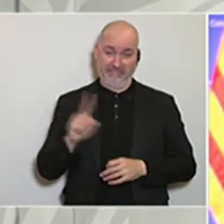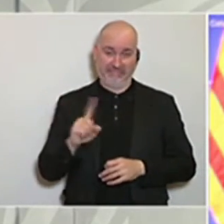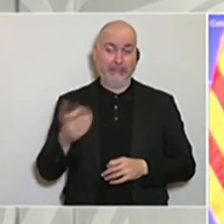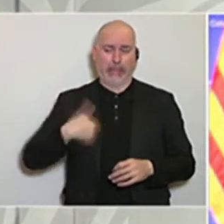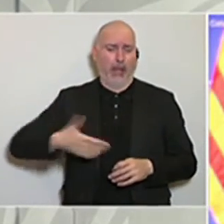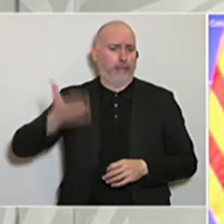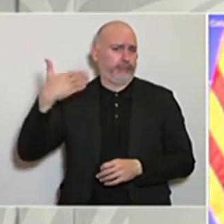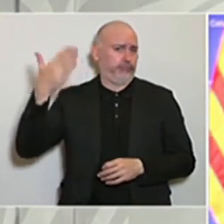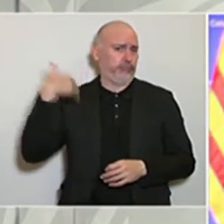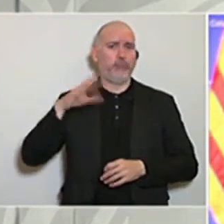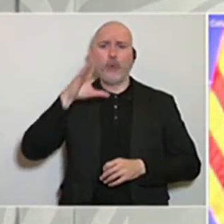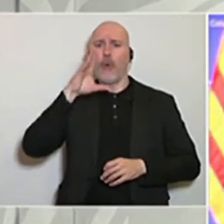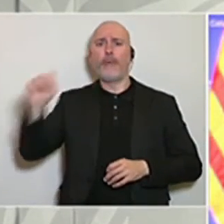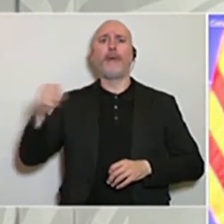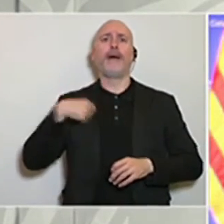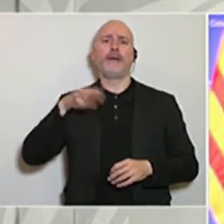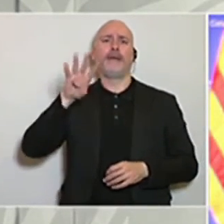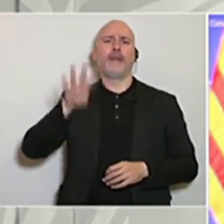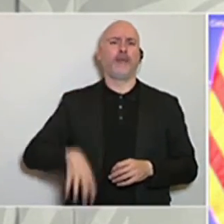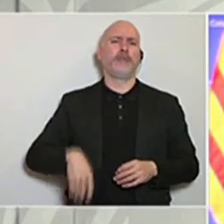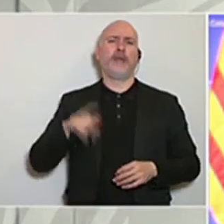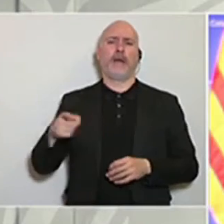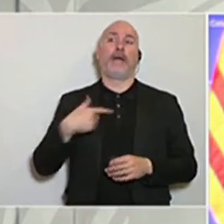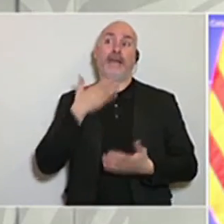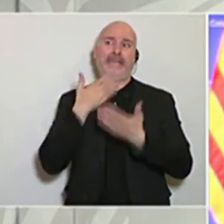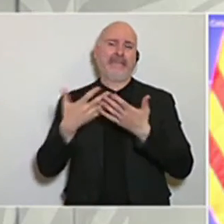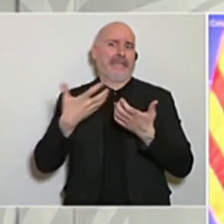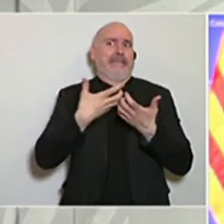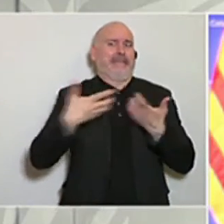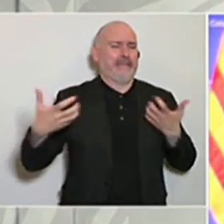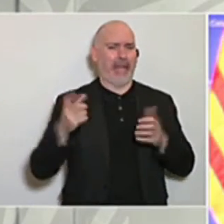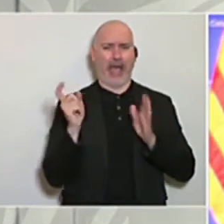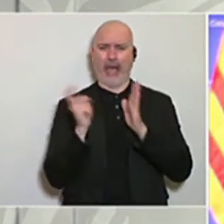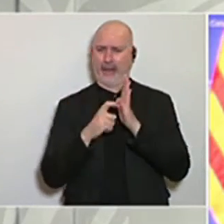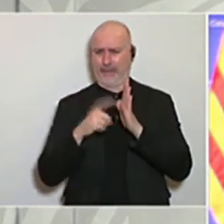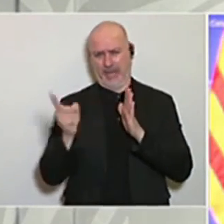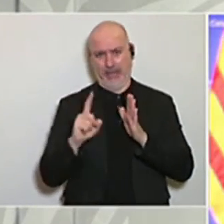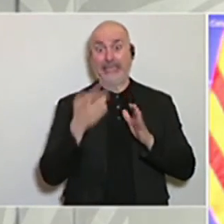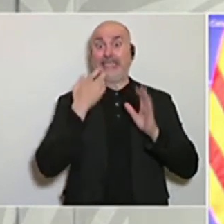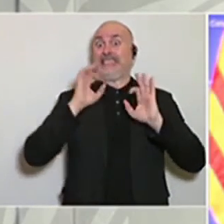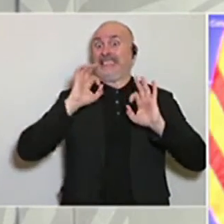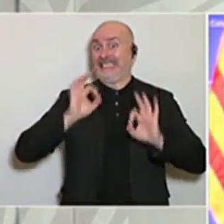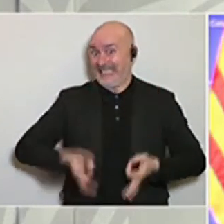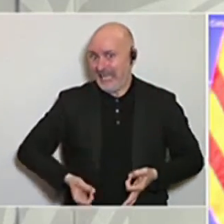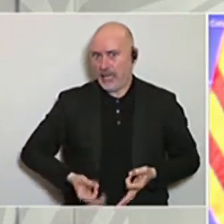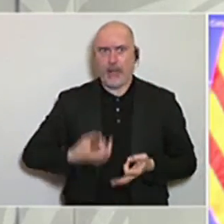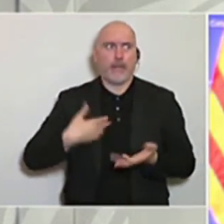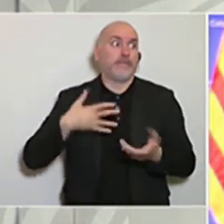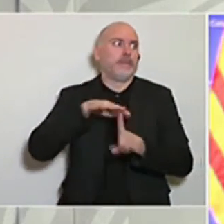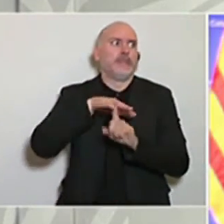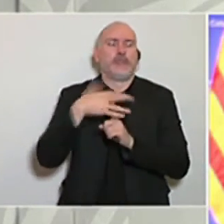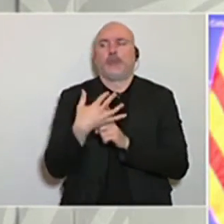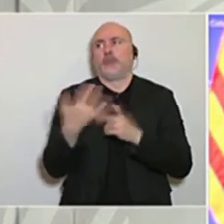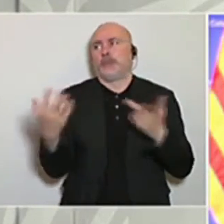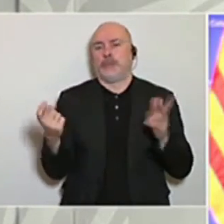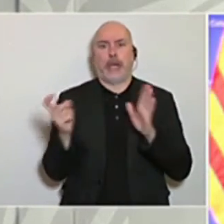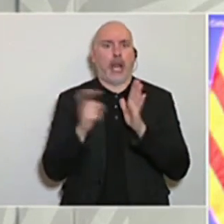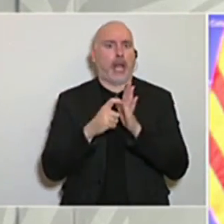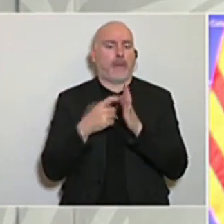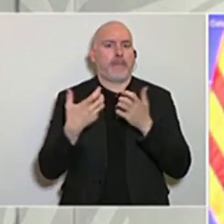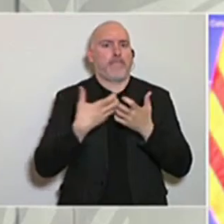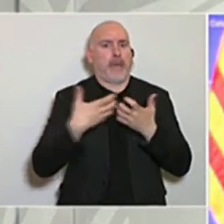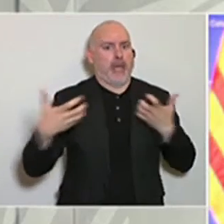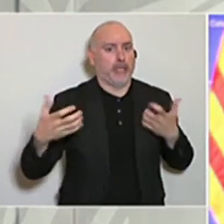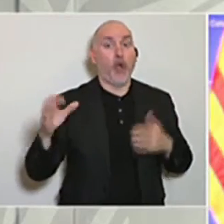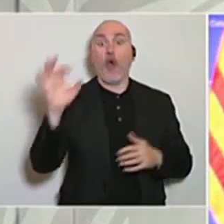Govern de Catalunya demanem que no s'allargui aquest estat d'alarma o en tot cas que si s'ha d'allargar pels motius que considerin oportuns o perquè algú